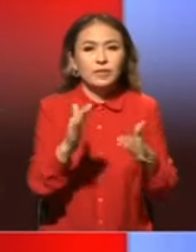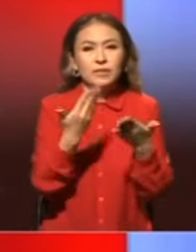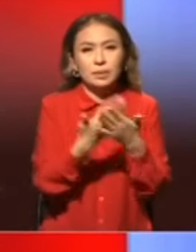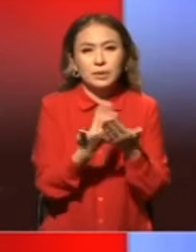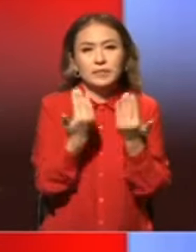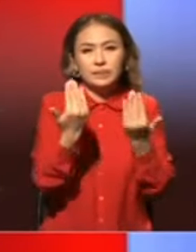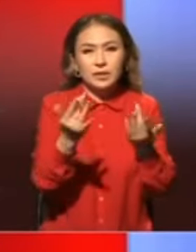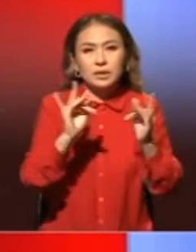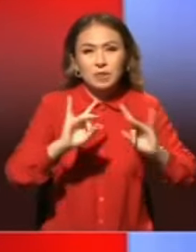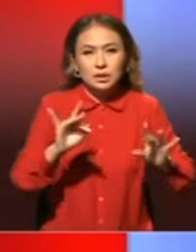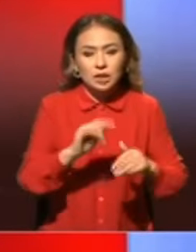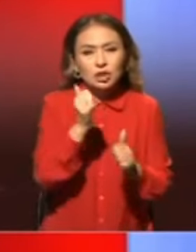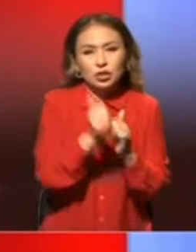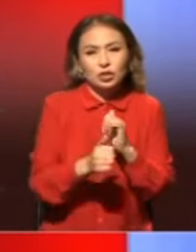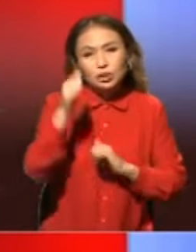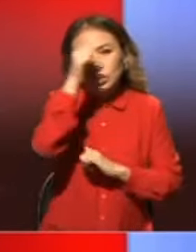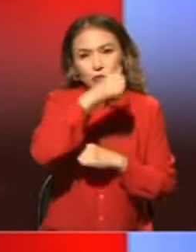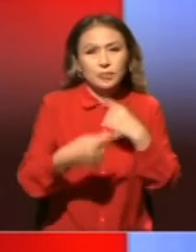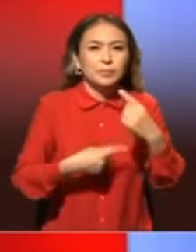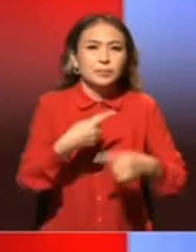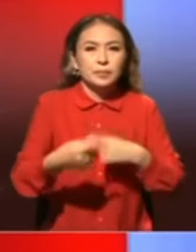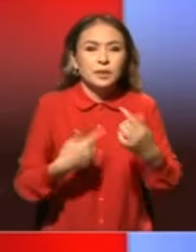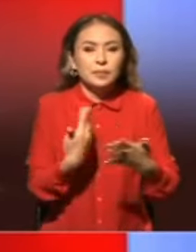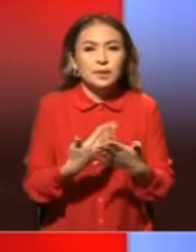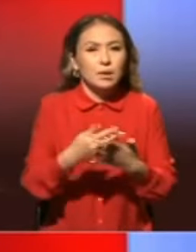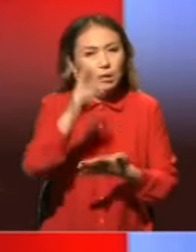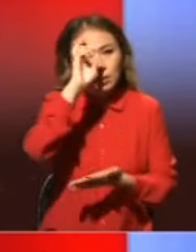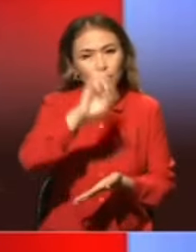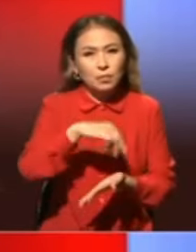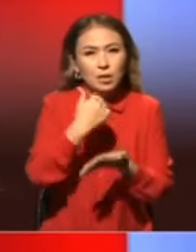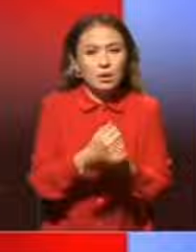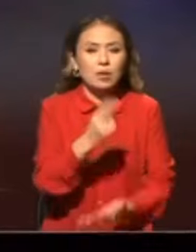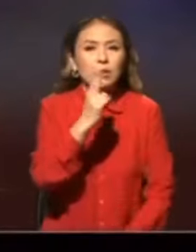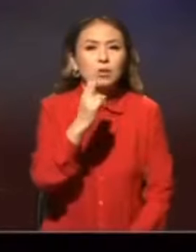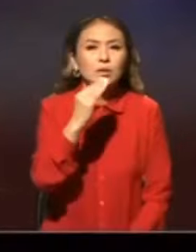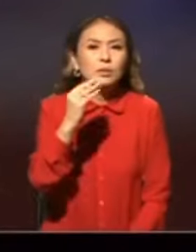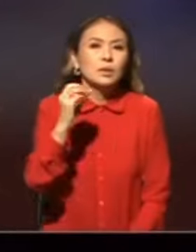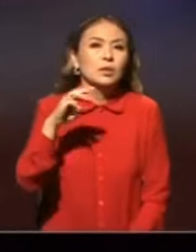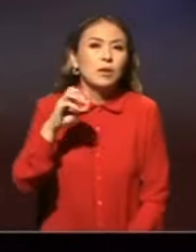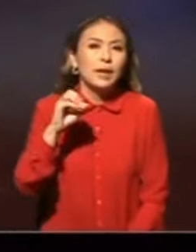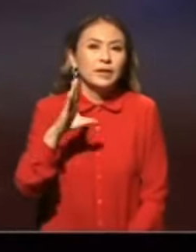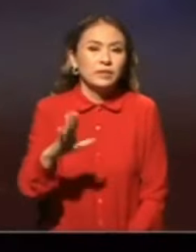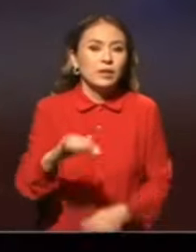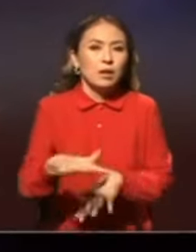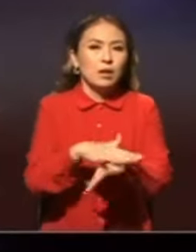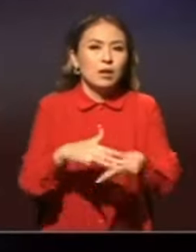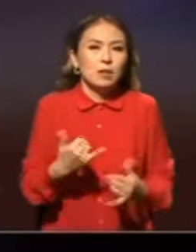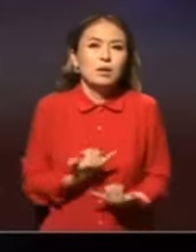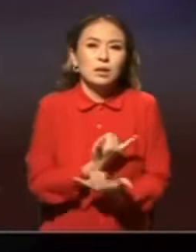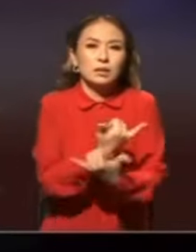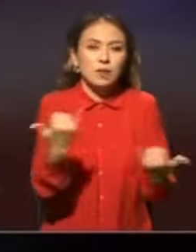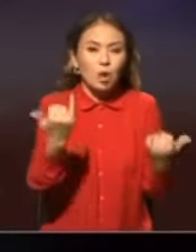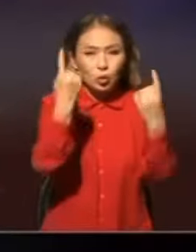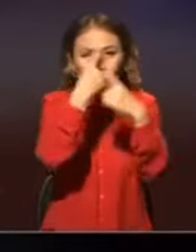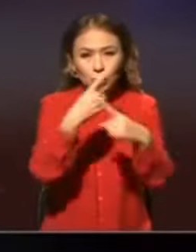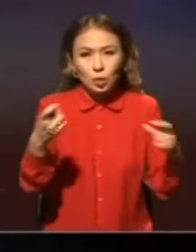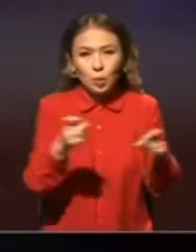отырсыз. Жылдан жылға қарай, мысалы, мемлекет басшысы Қасым-Жомарт Кемелұлы Тоқаев өзінің халыққа арнаған